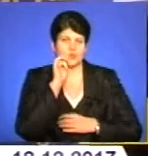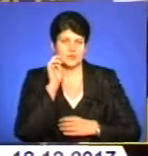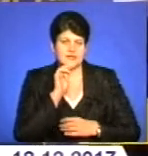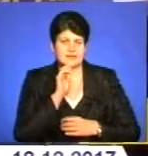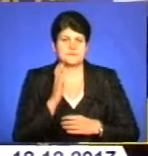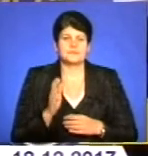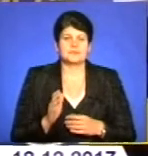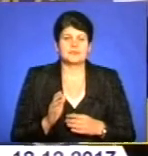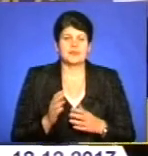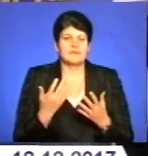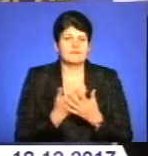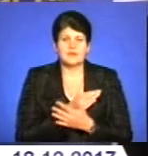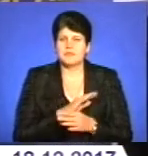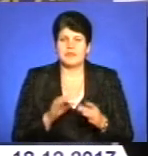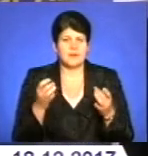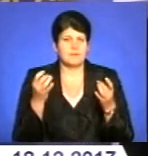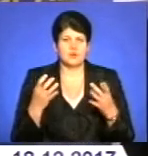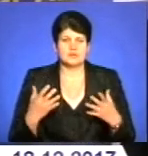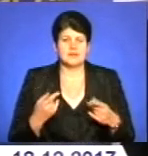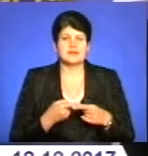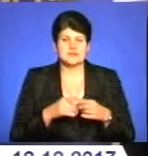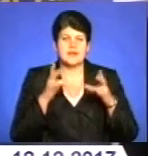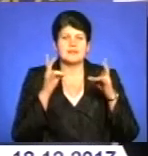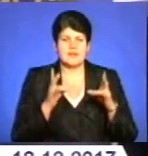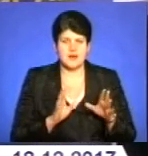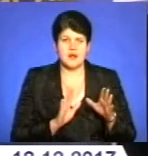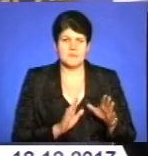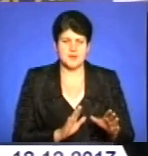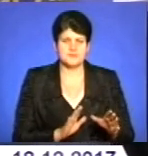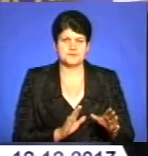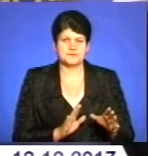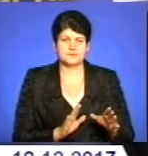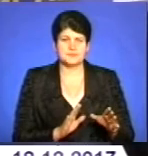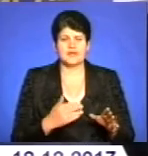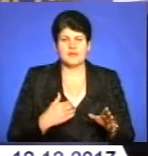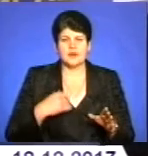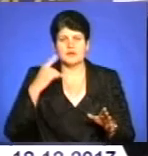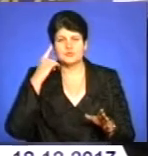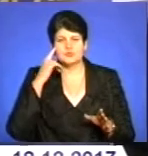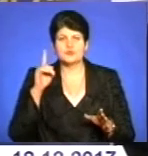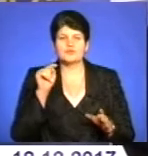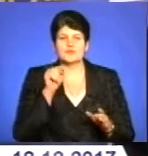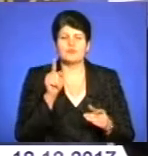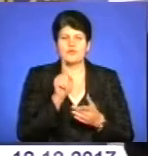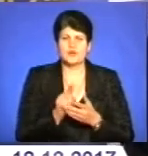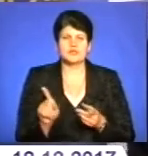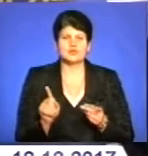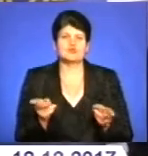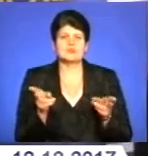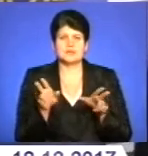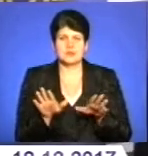такий непростий, це драма все ж таки, тобто я думаю, що він повинен щось залишати таке,